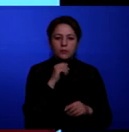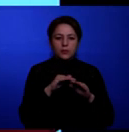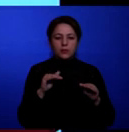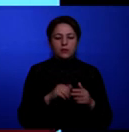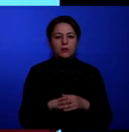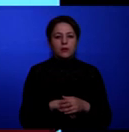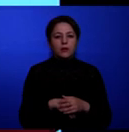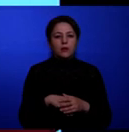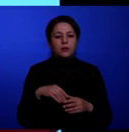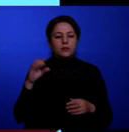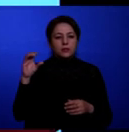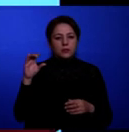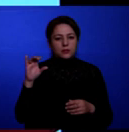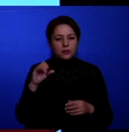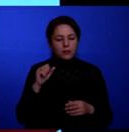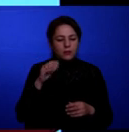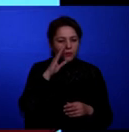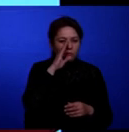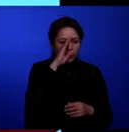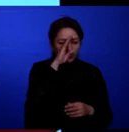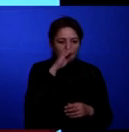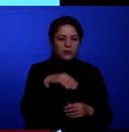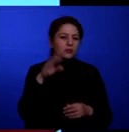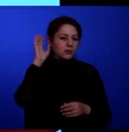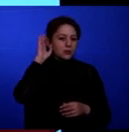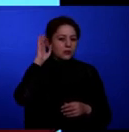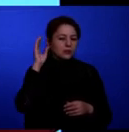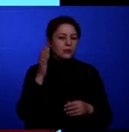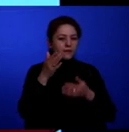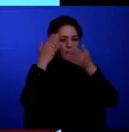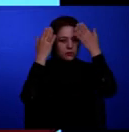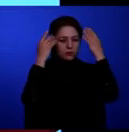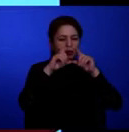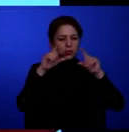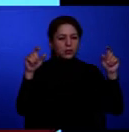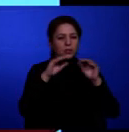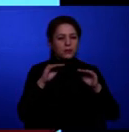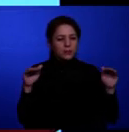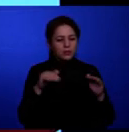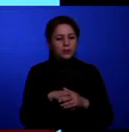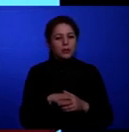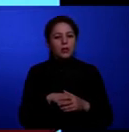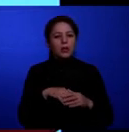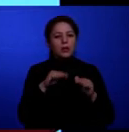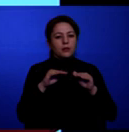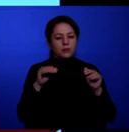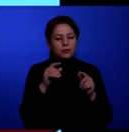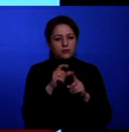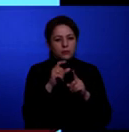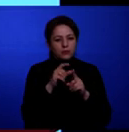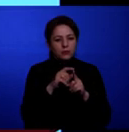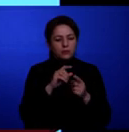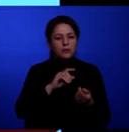самого утра во дворе слышны веселые крики ребят давайте попробуем слова ребята заменить на слово дети